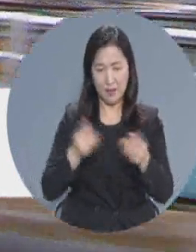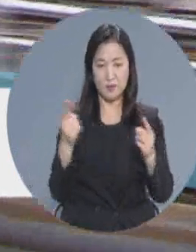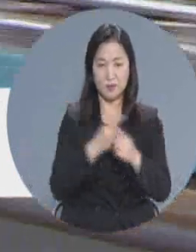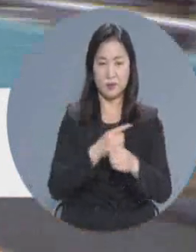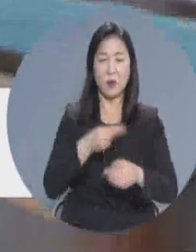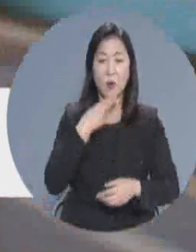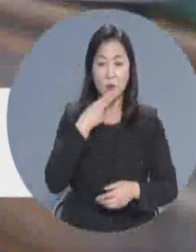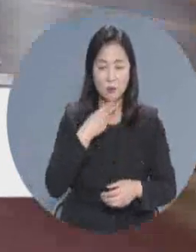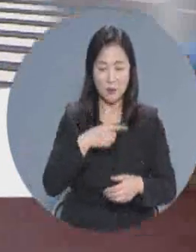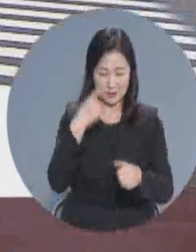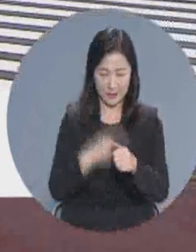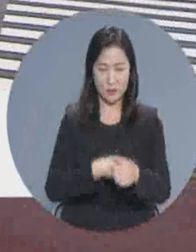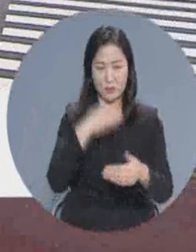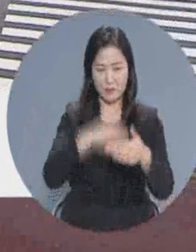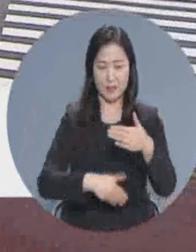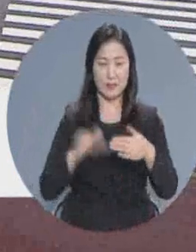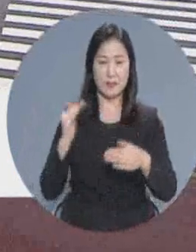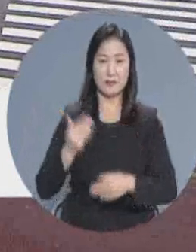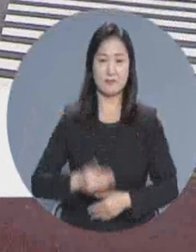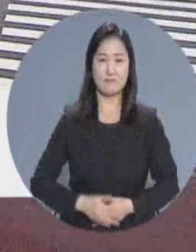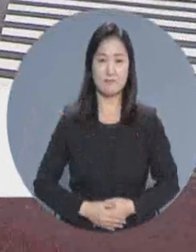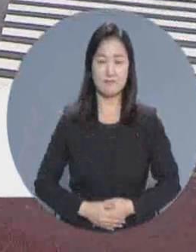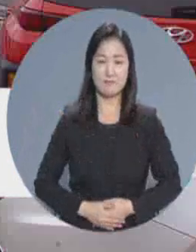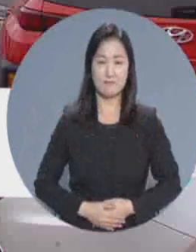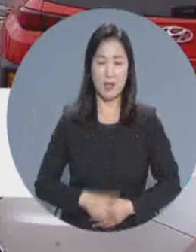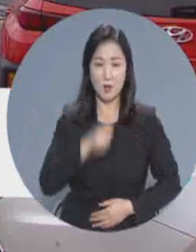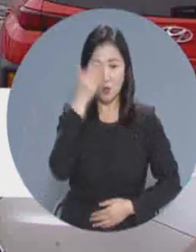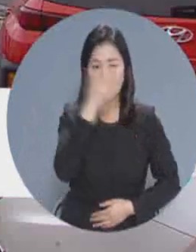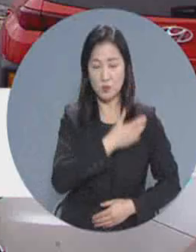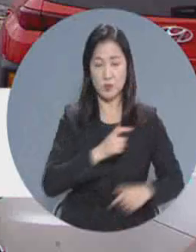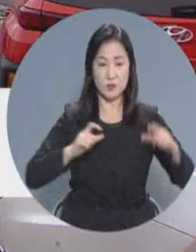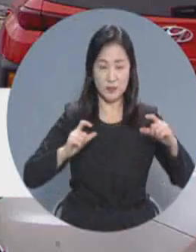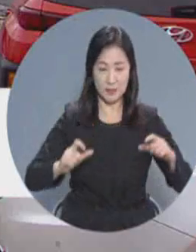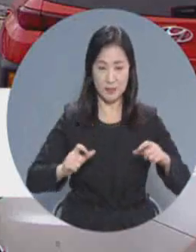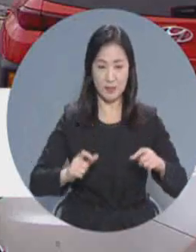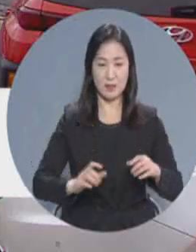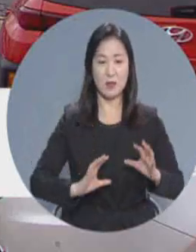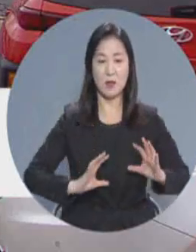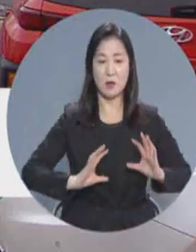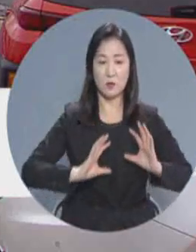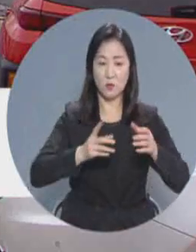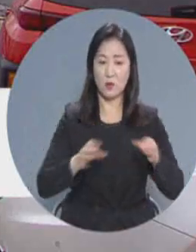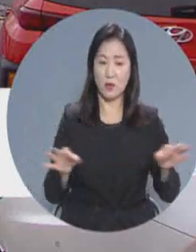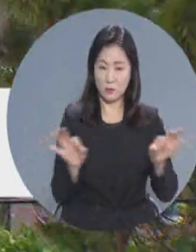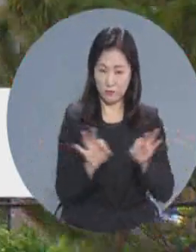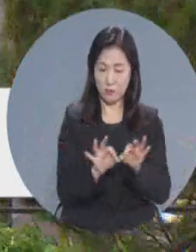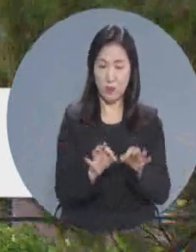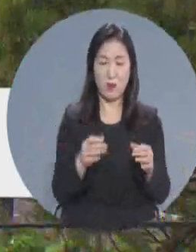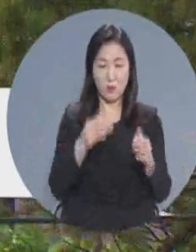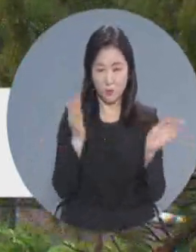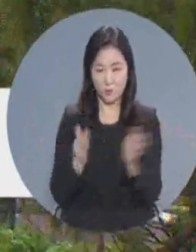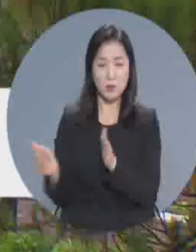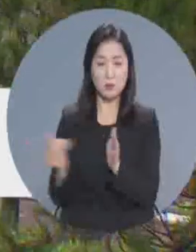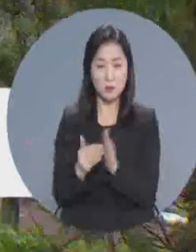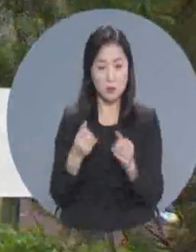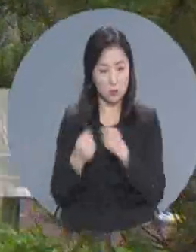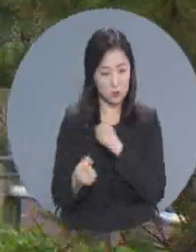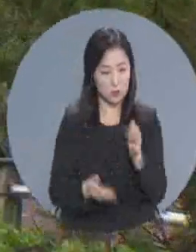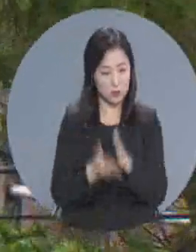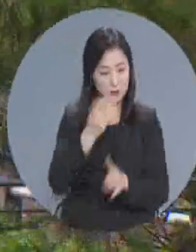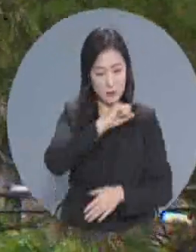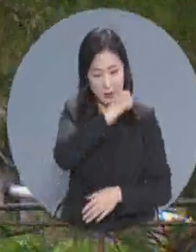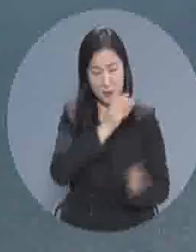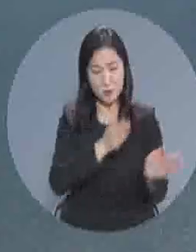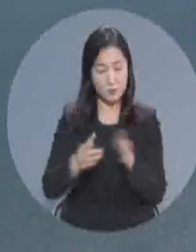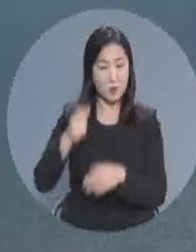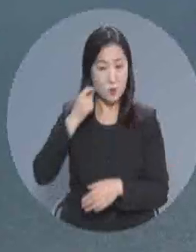자동 삭감될 전망입니다. 여수시는 국도비가 확보된 상황에서 시비를 확보하지 못할 경우 연륙교